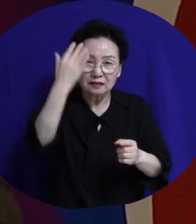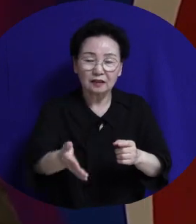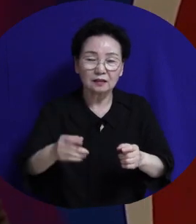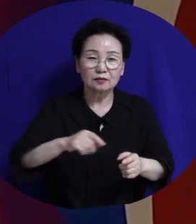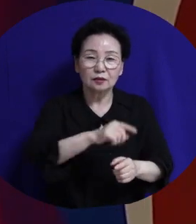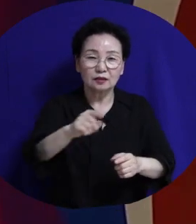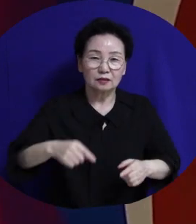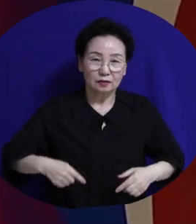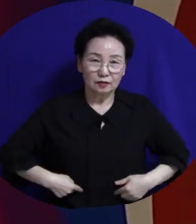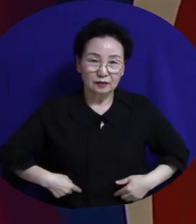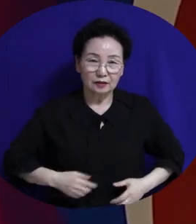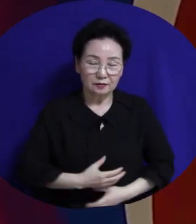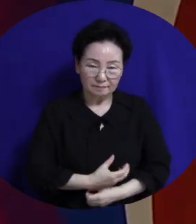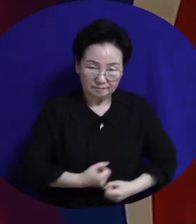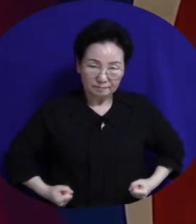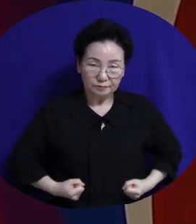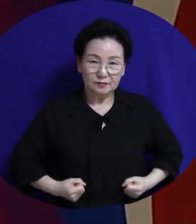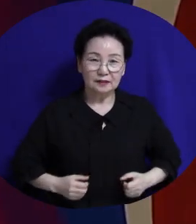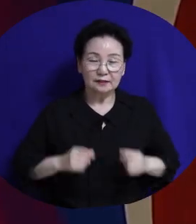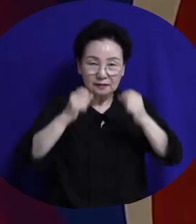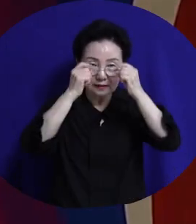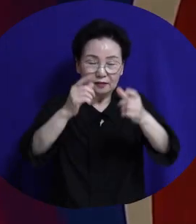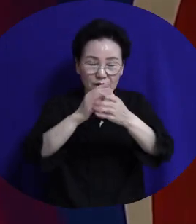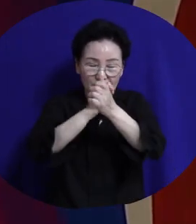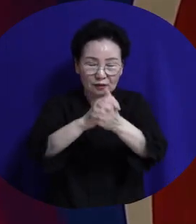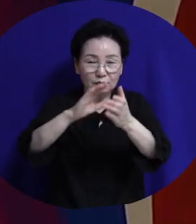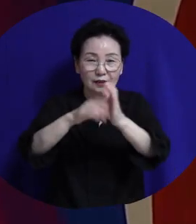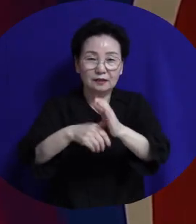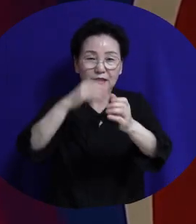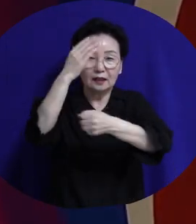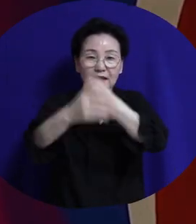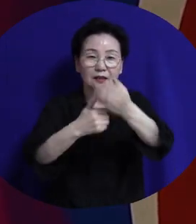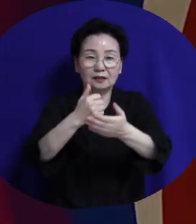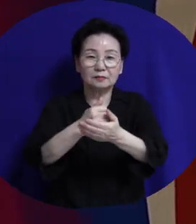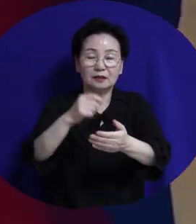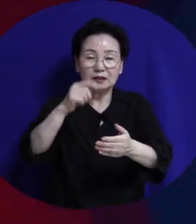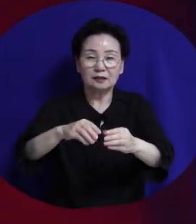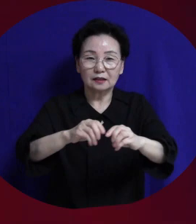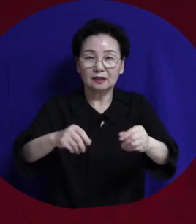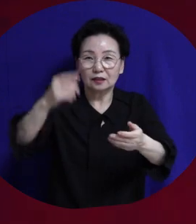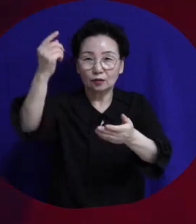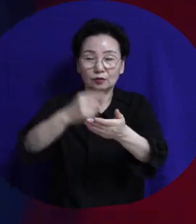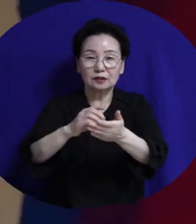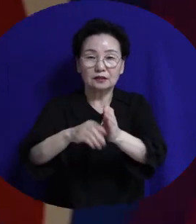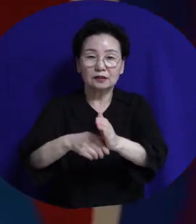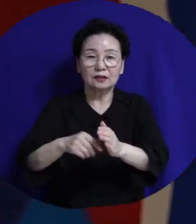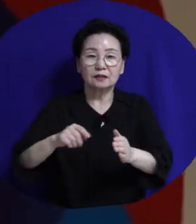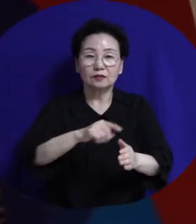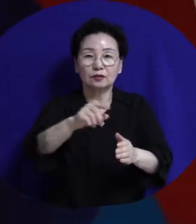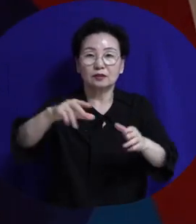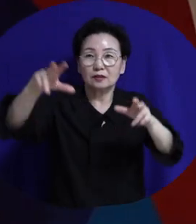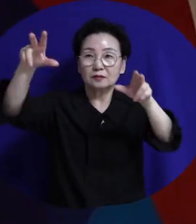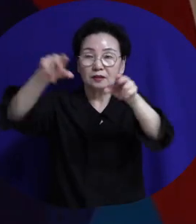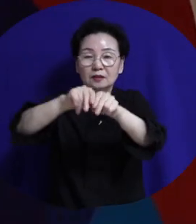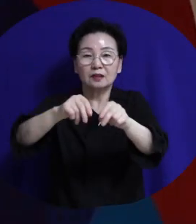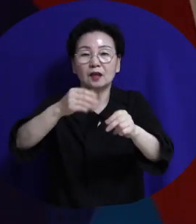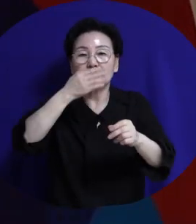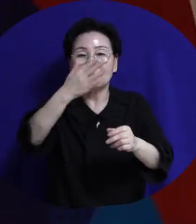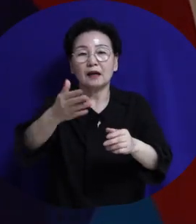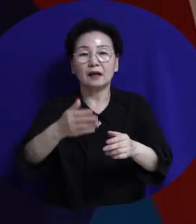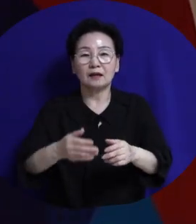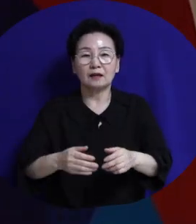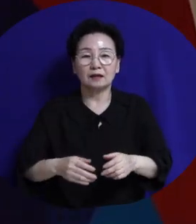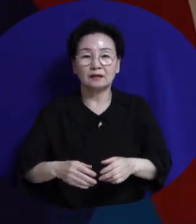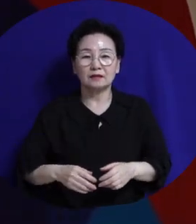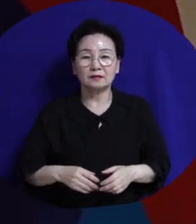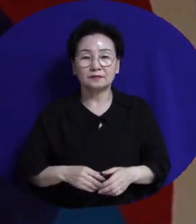너희는 허리에 띠를 띠고 깨워서 기도해야만이 하나님이 이 땅에 오실 때 너희를 영접할 수 있다고 얘기한 걸 깨닫네. 허리에 띠를